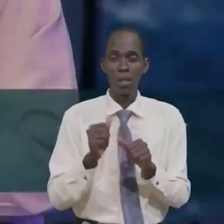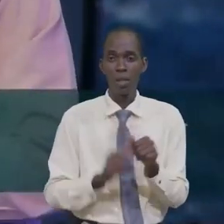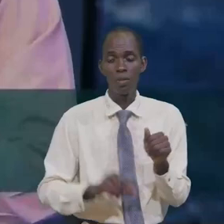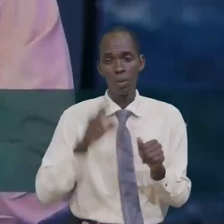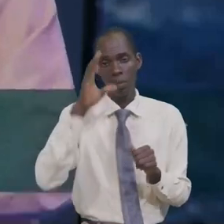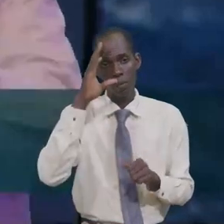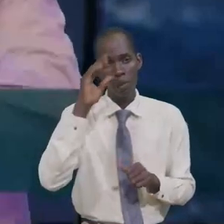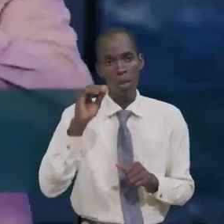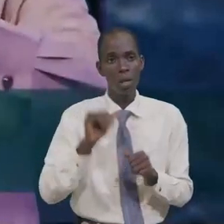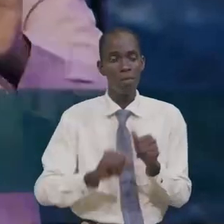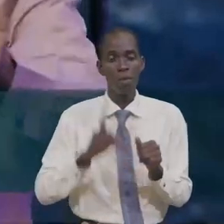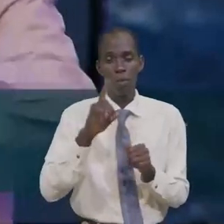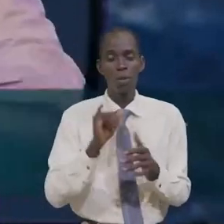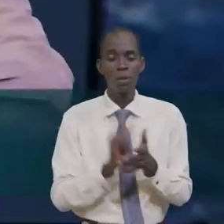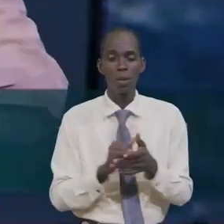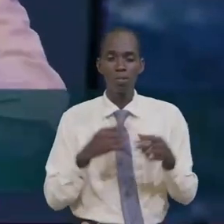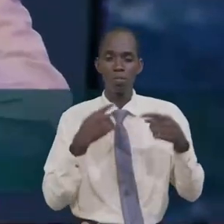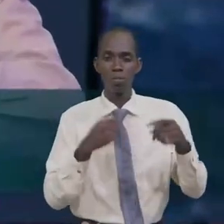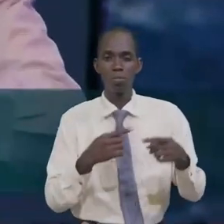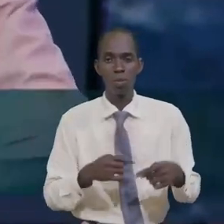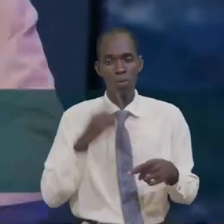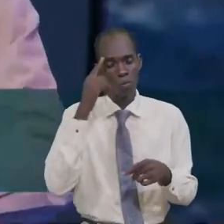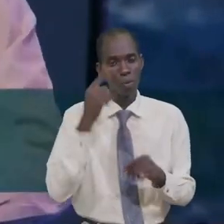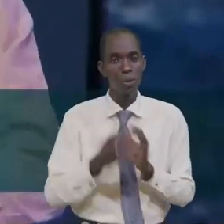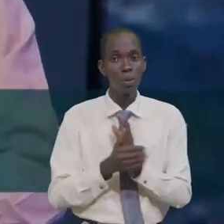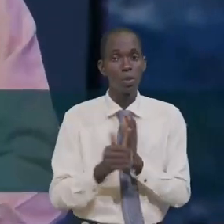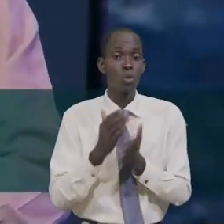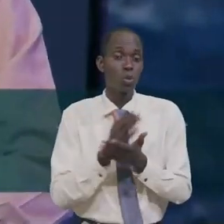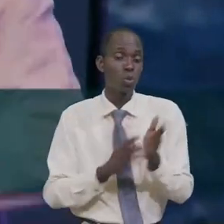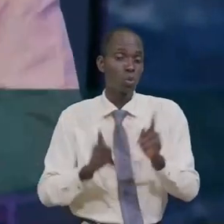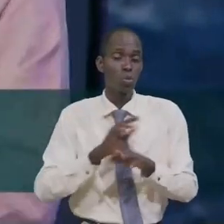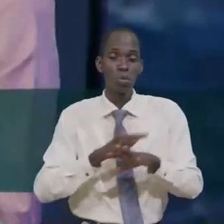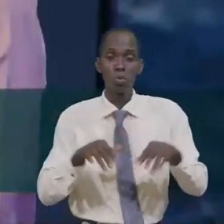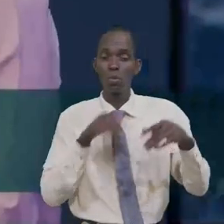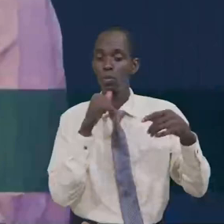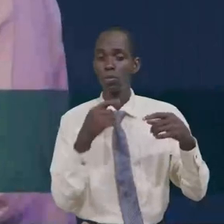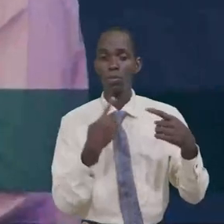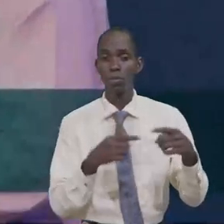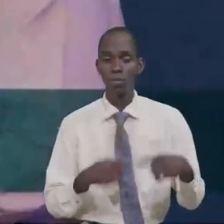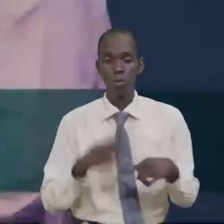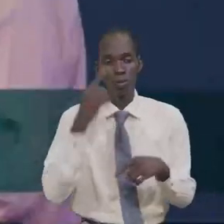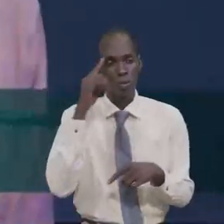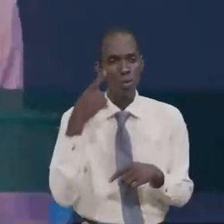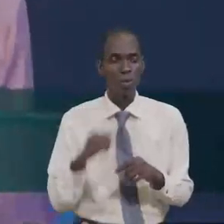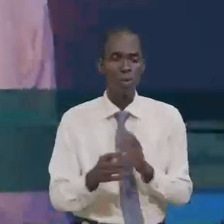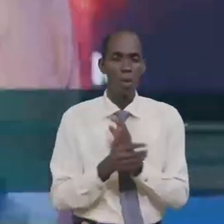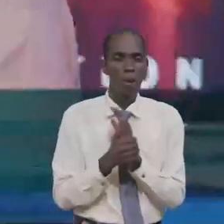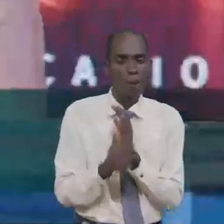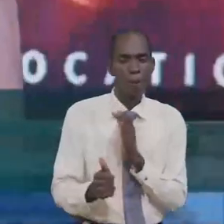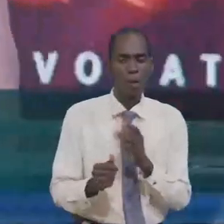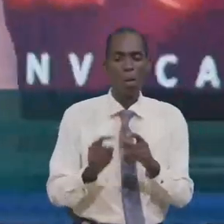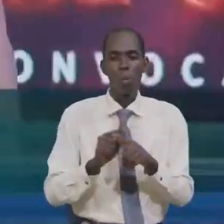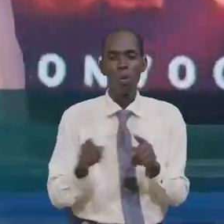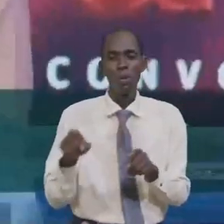il y a des gens qui ne s'efforcent pas pour il se mêle des affaires